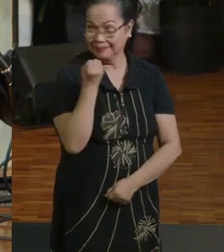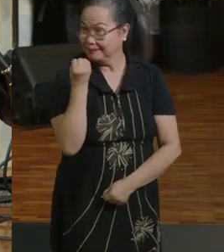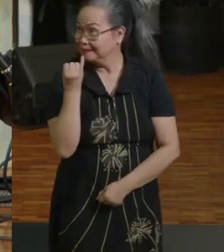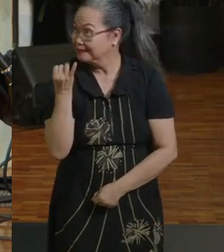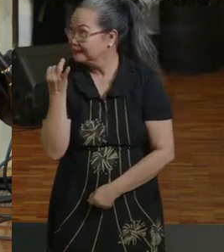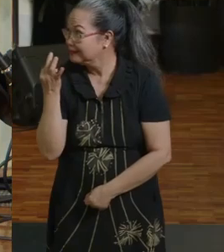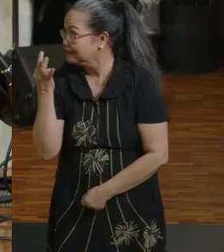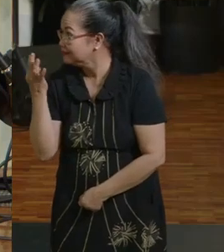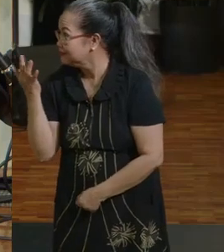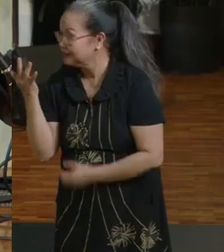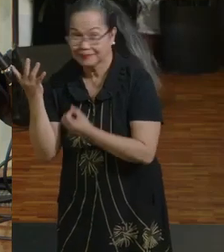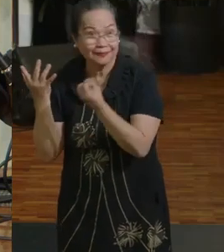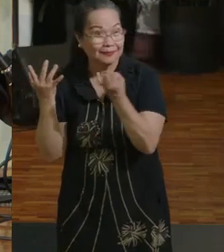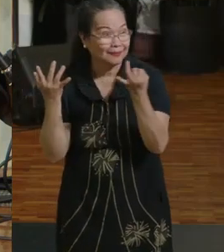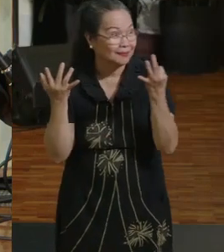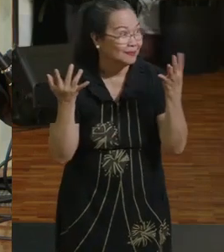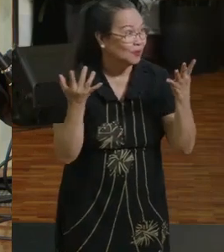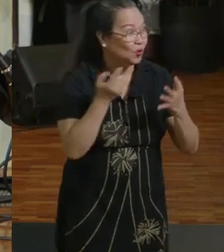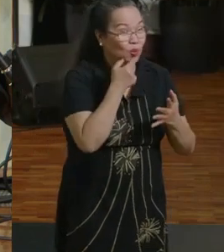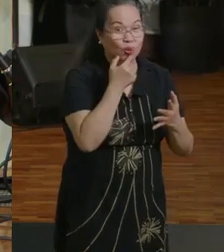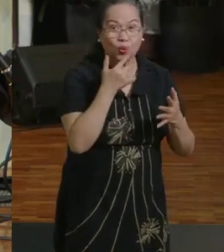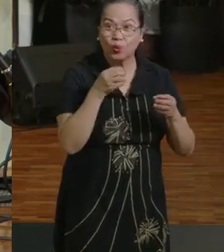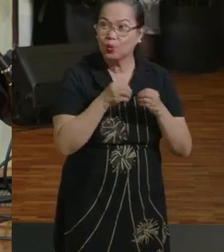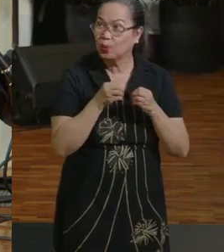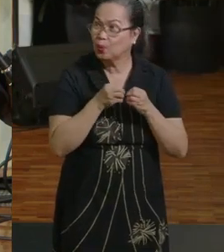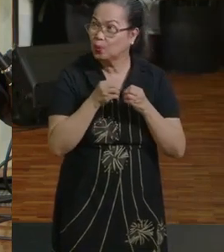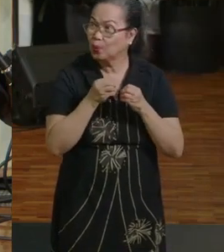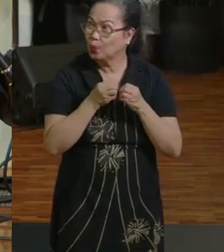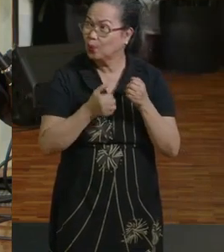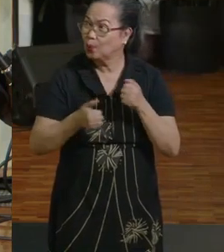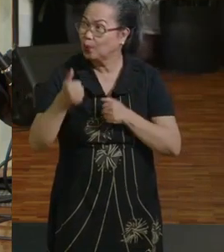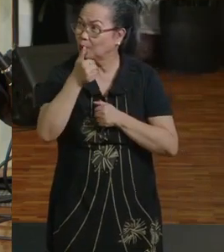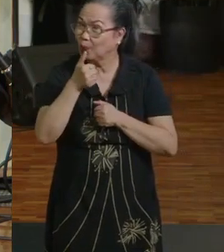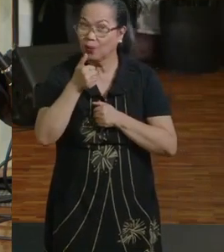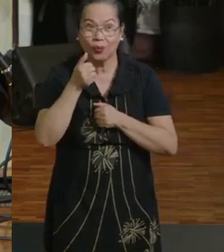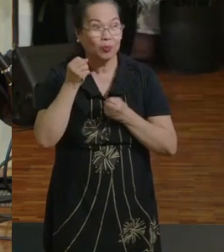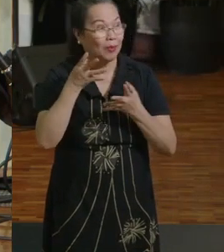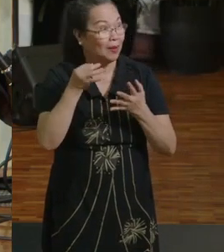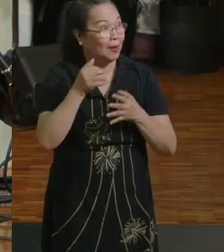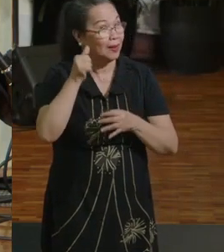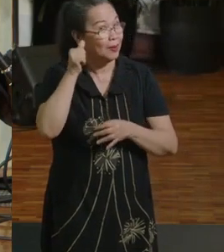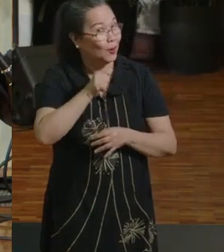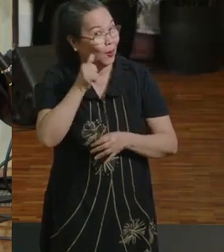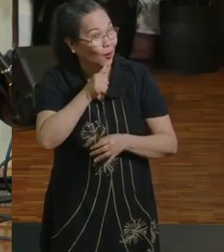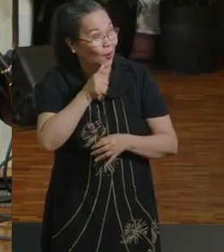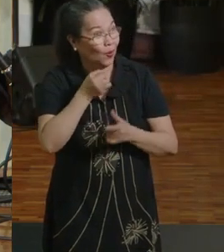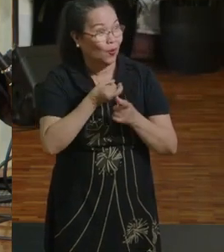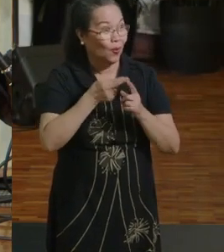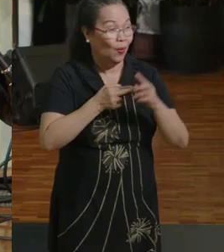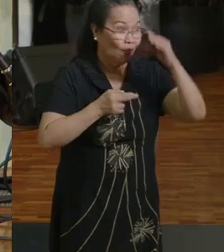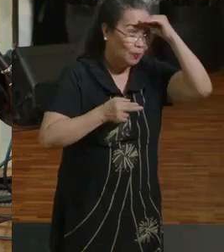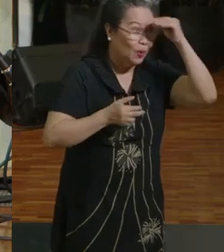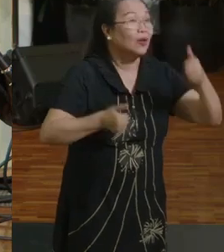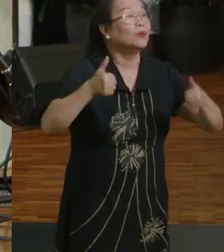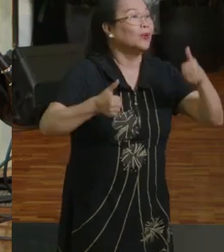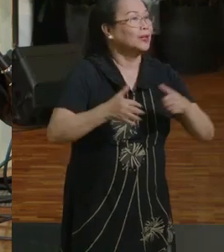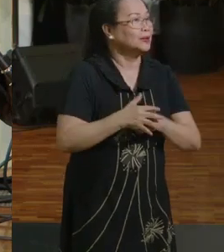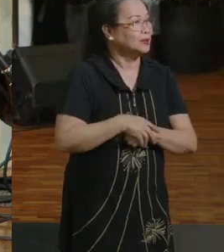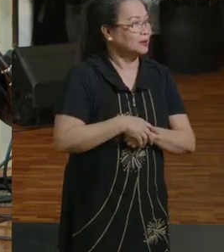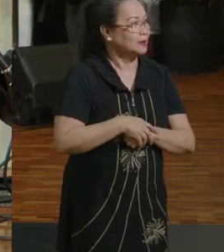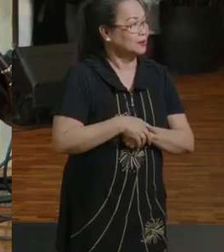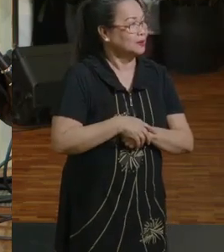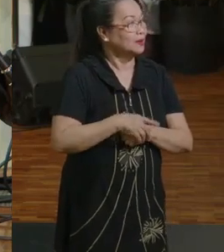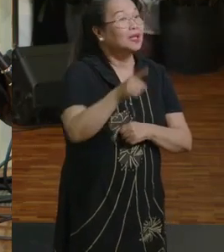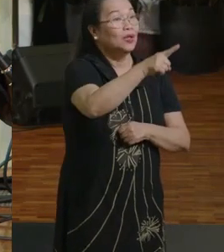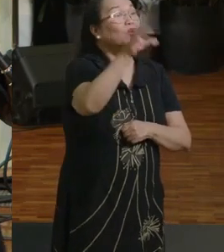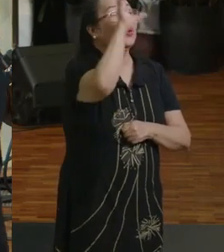ngayon, sino ang mas maraming naririto ngayon? Babae o lalaki? Ano ang